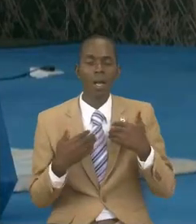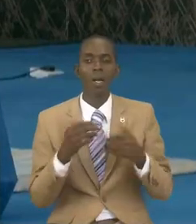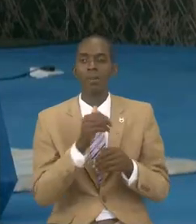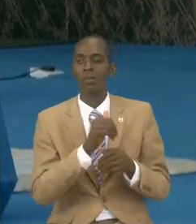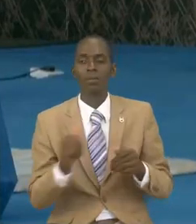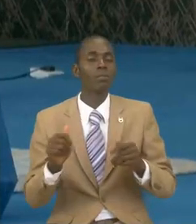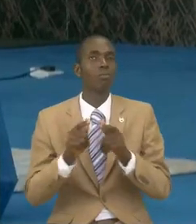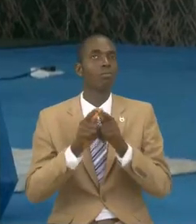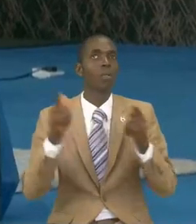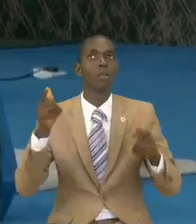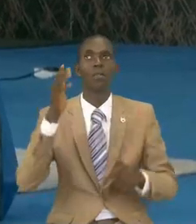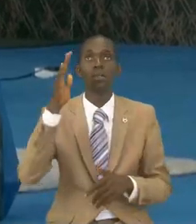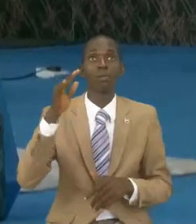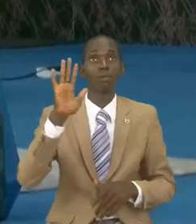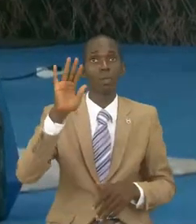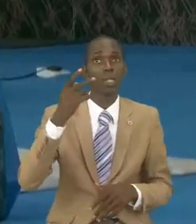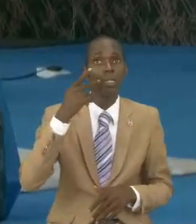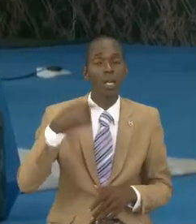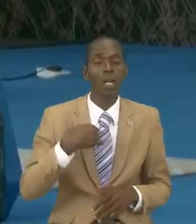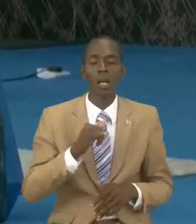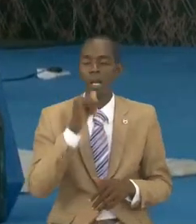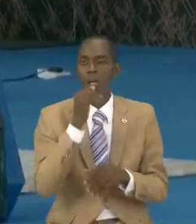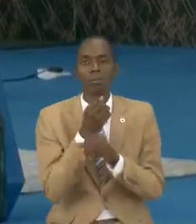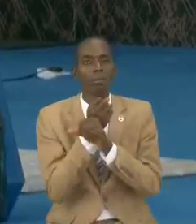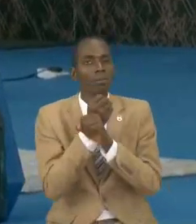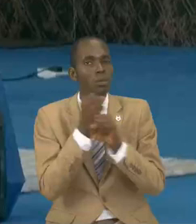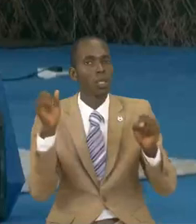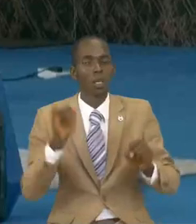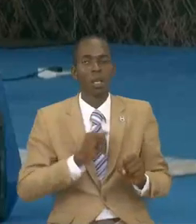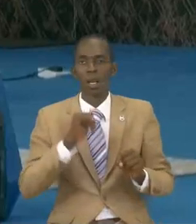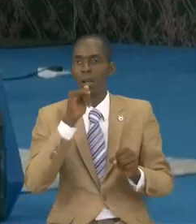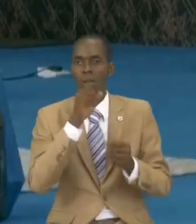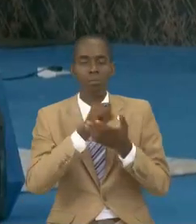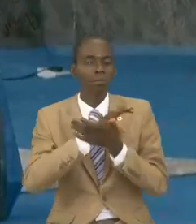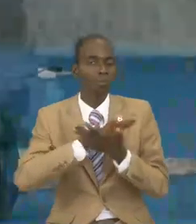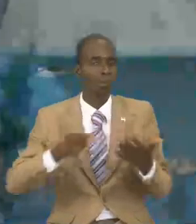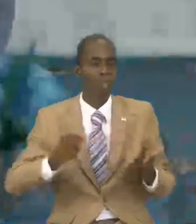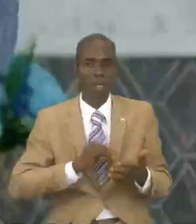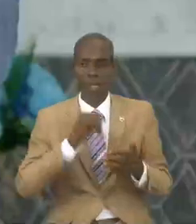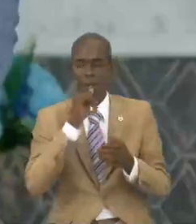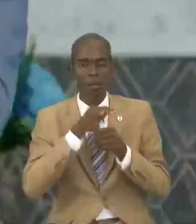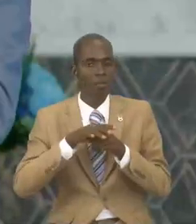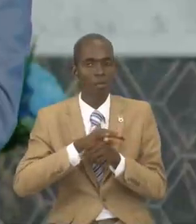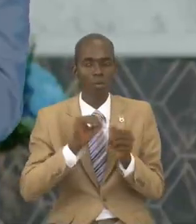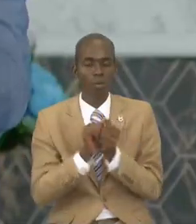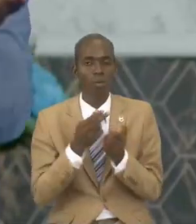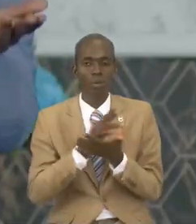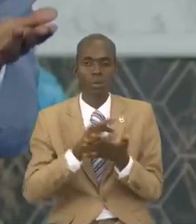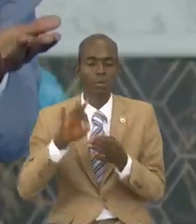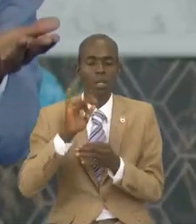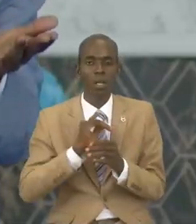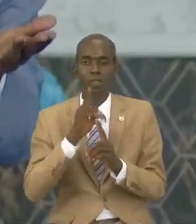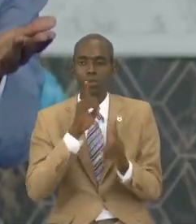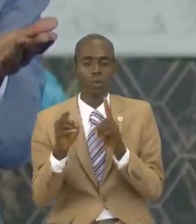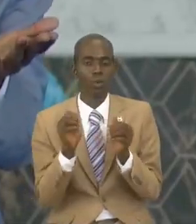L'homme là, avec ce grand témoignage, je suis sauvé, je suis sanctifié, je suis rempli du Saint-Esprit, je parle en